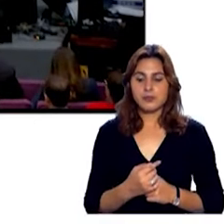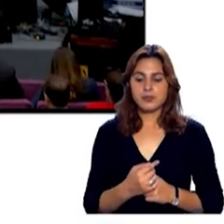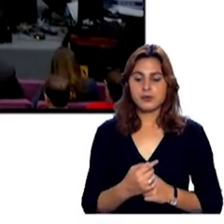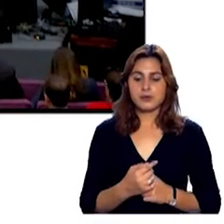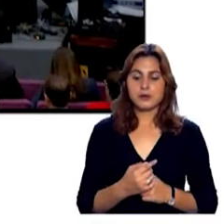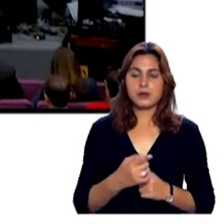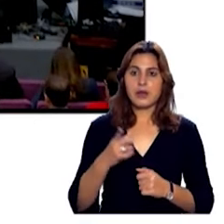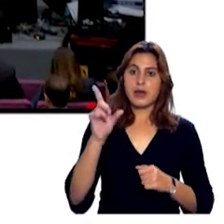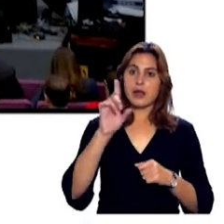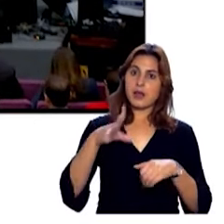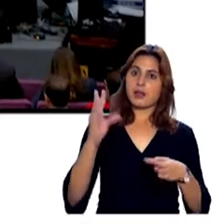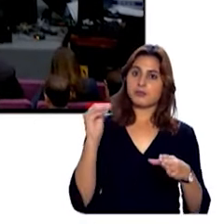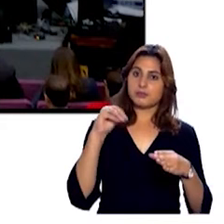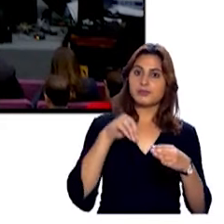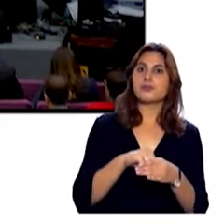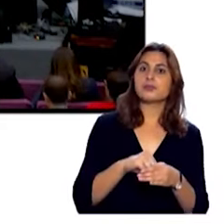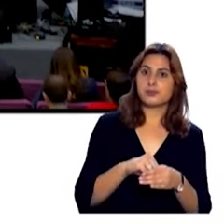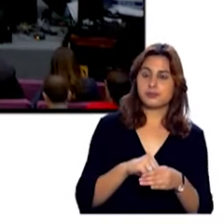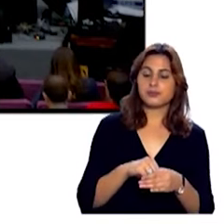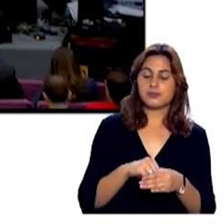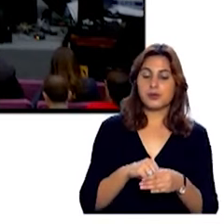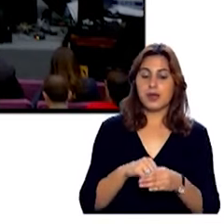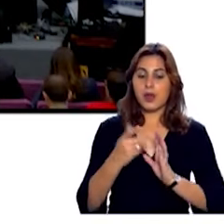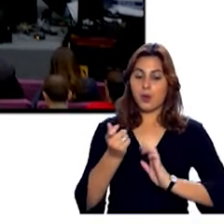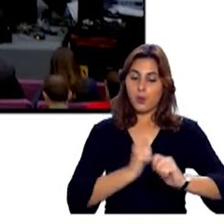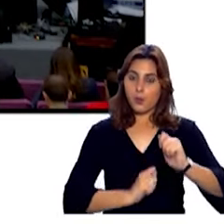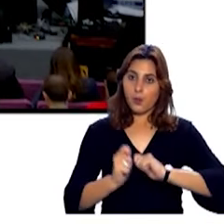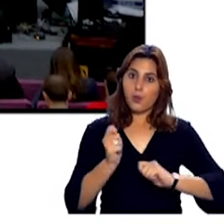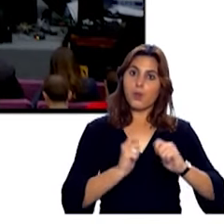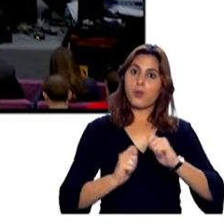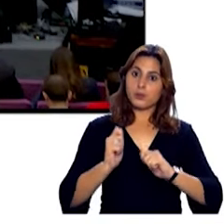un controllo di